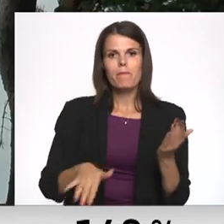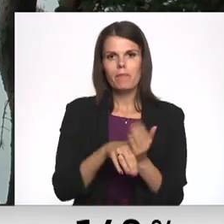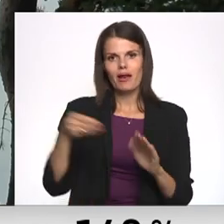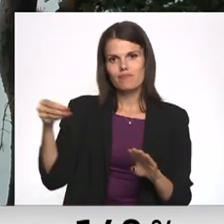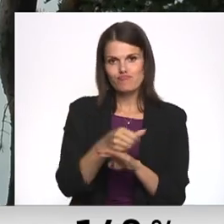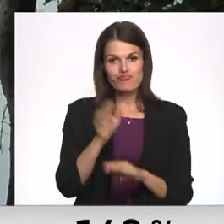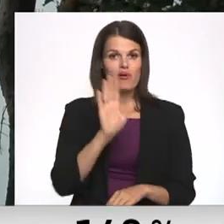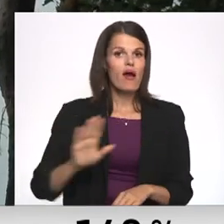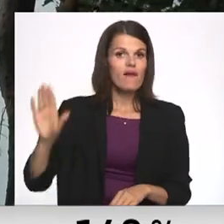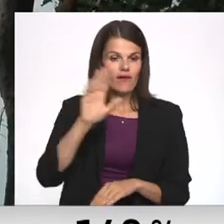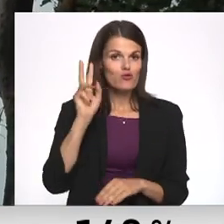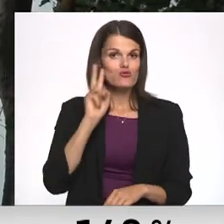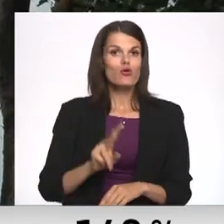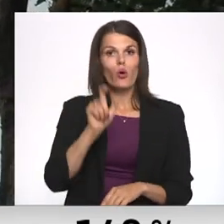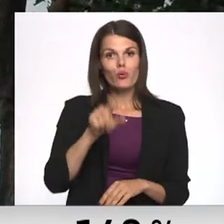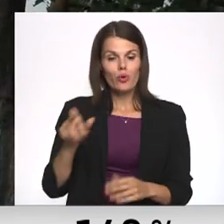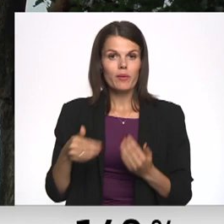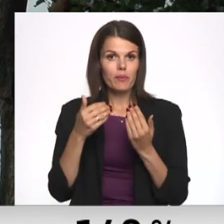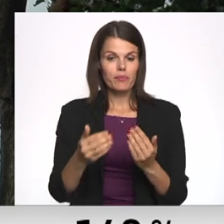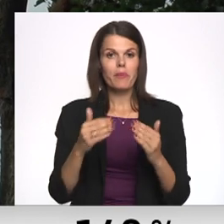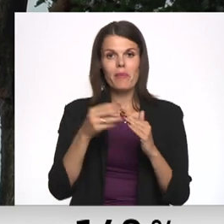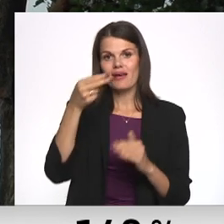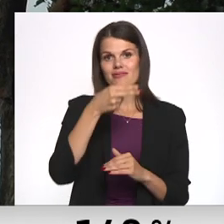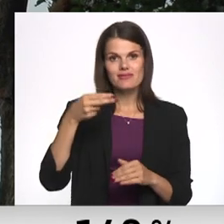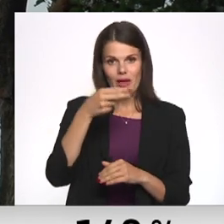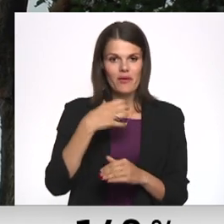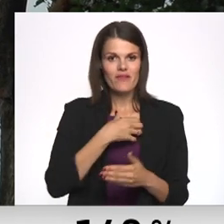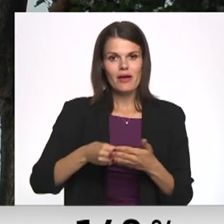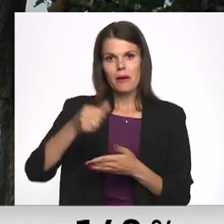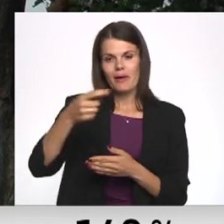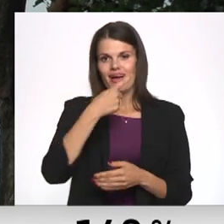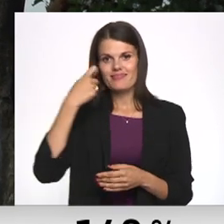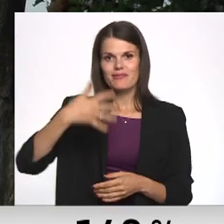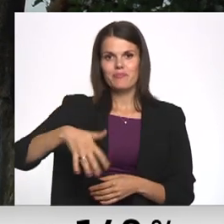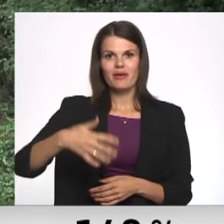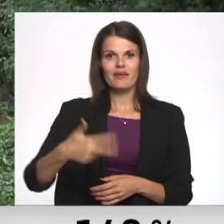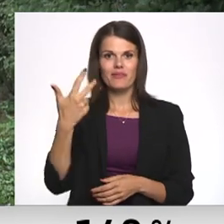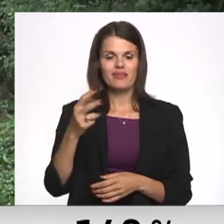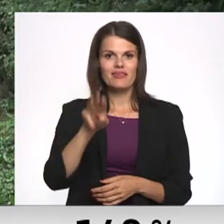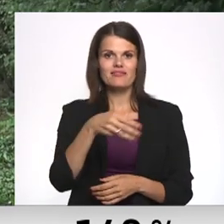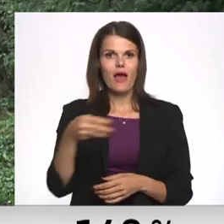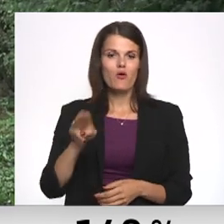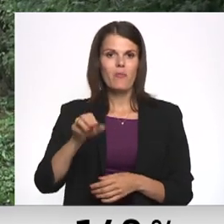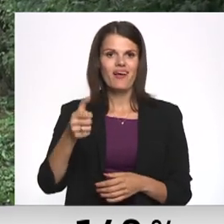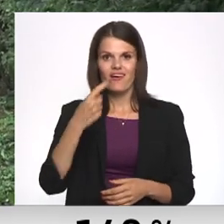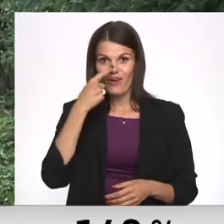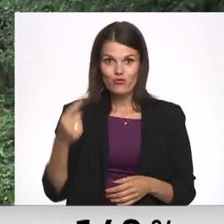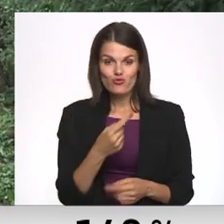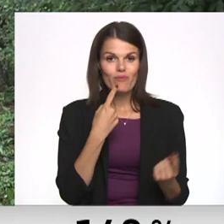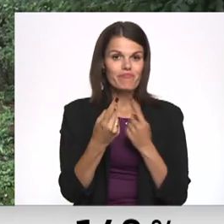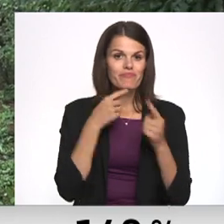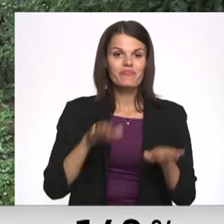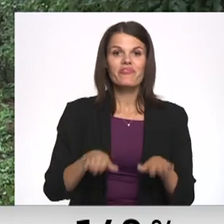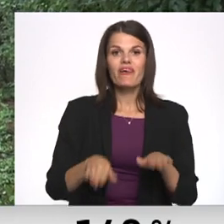sekt arī valsts. Jūrmalniekiem tas nozīmē, ka mājsaimniecībai būs jāmaksā 153 eiro par megavatstundu. Uzrunātie